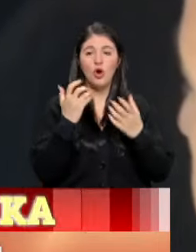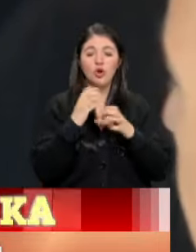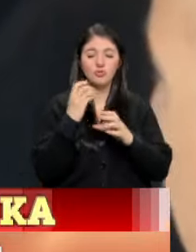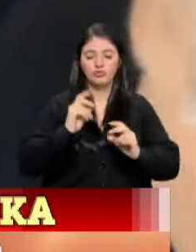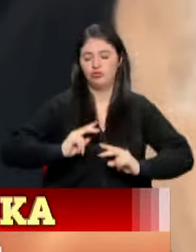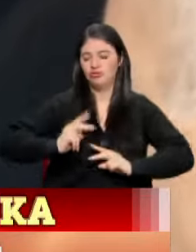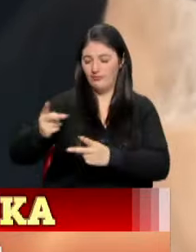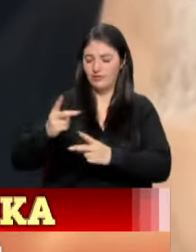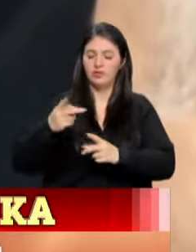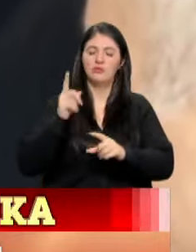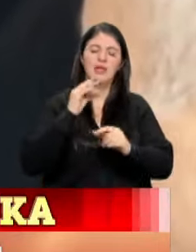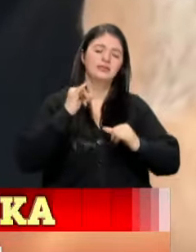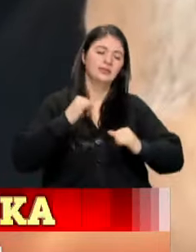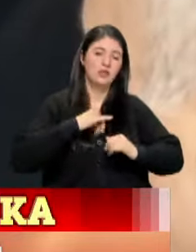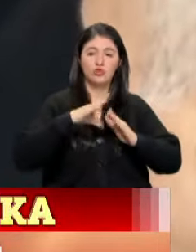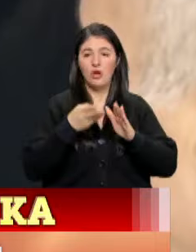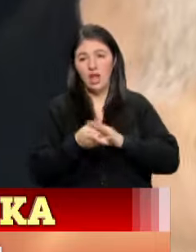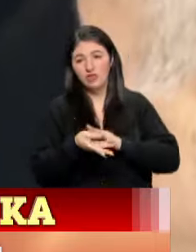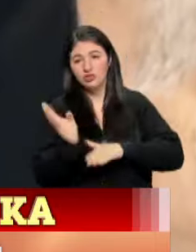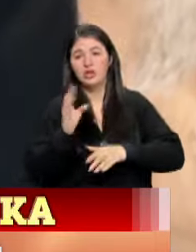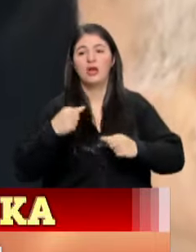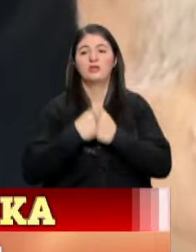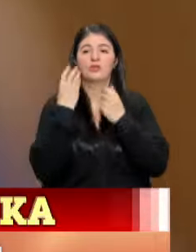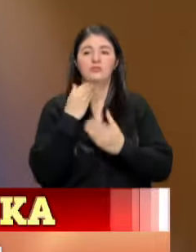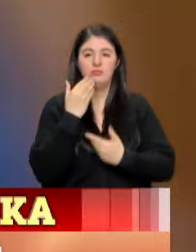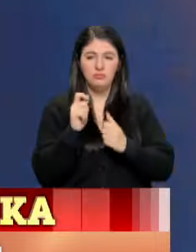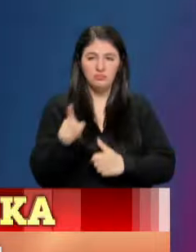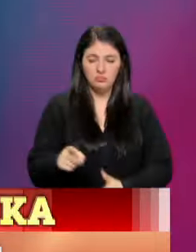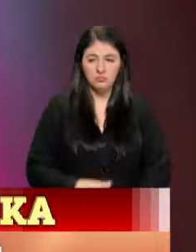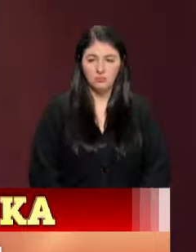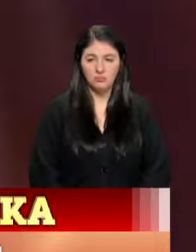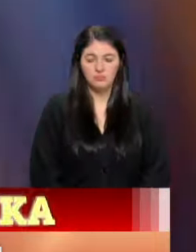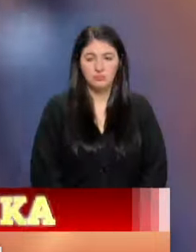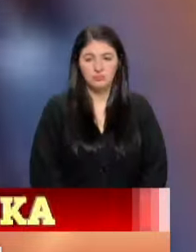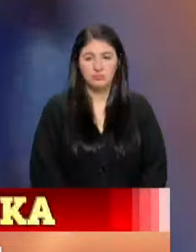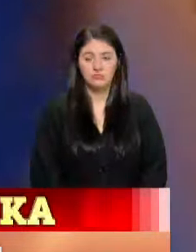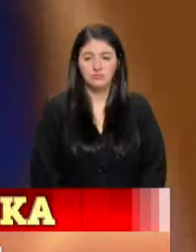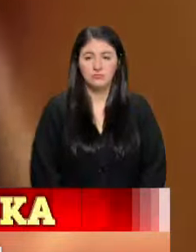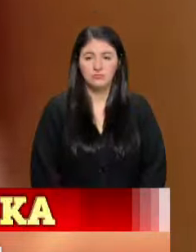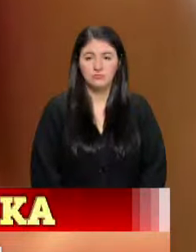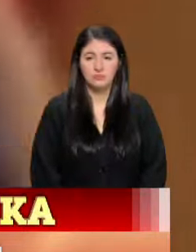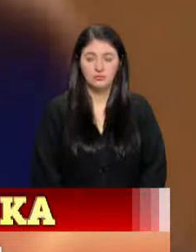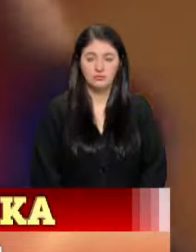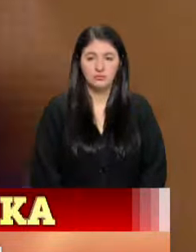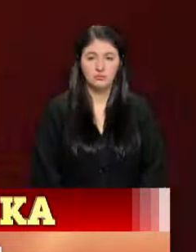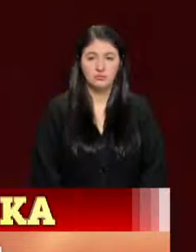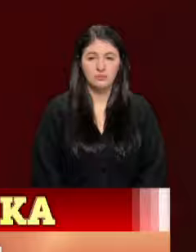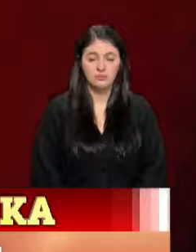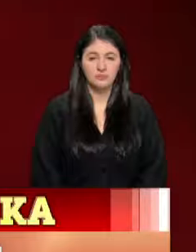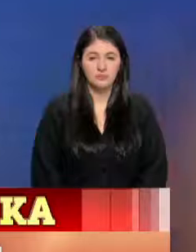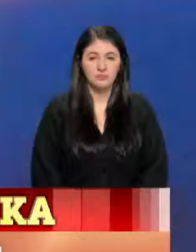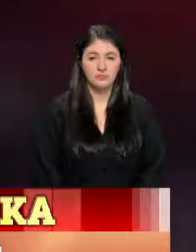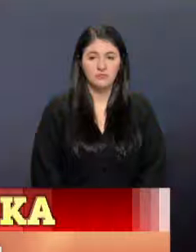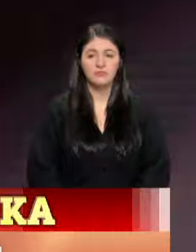devredip dinlendiğini, tünel çıkışındaysa kazanın gerçekleştiğini anlattı. Aç kaldırımı abi. Kaldır abi. Tamam. Gel gel.